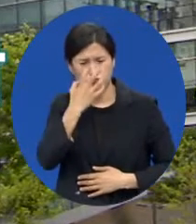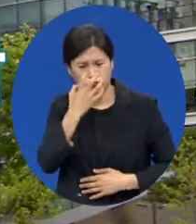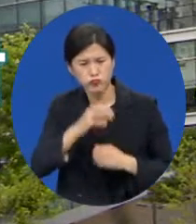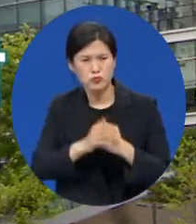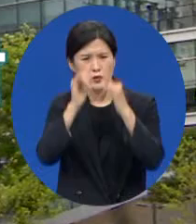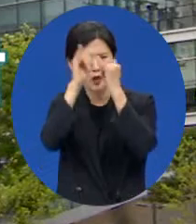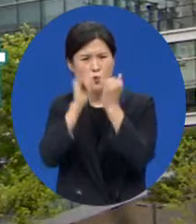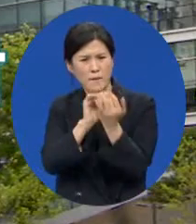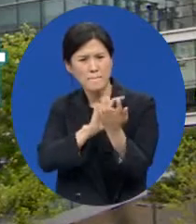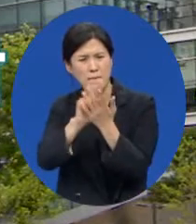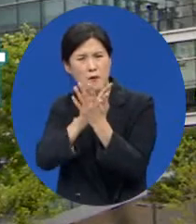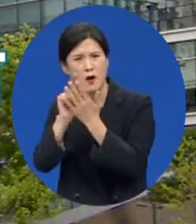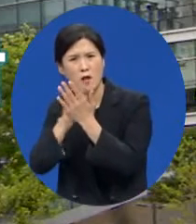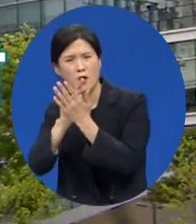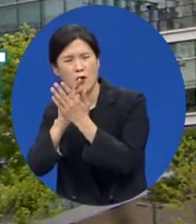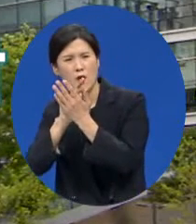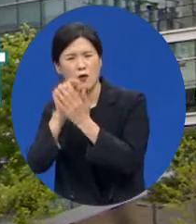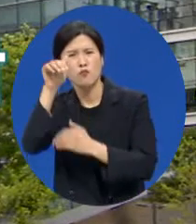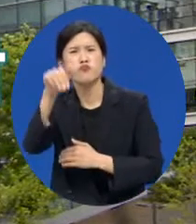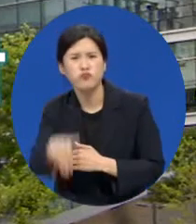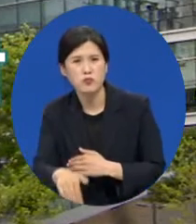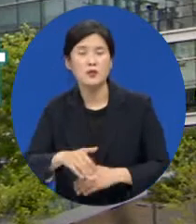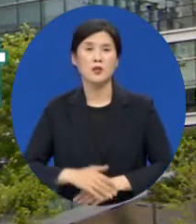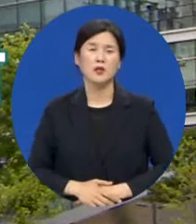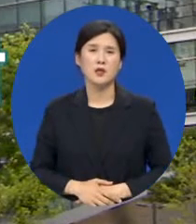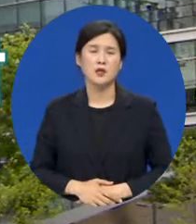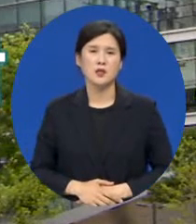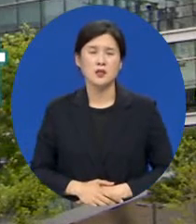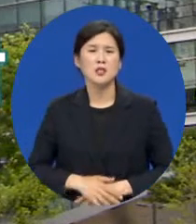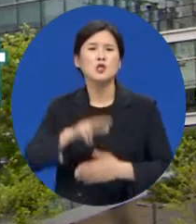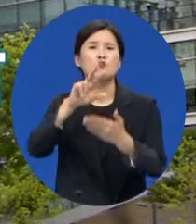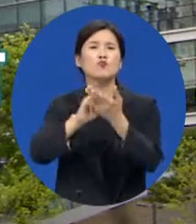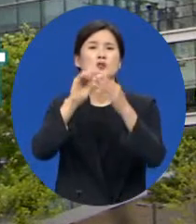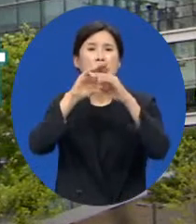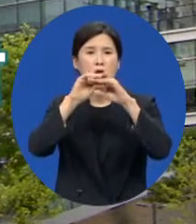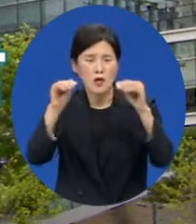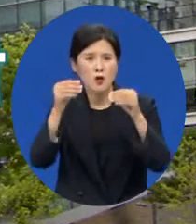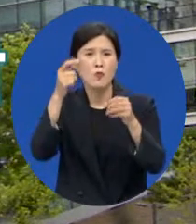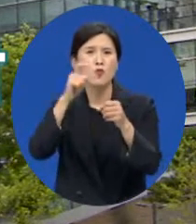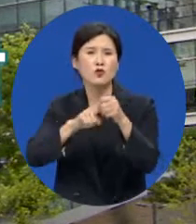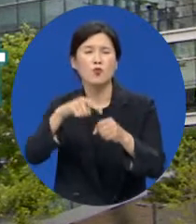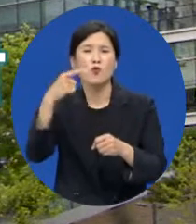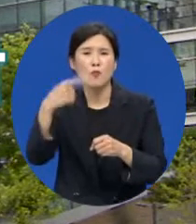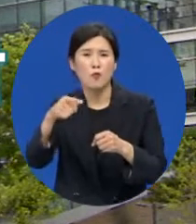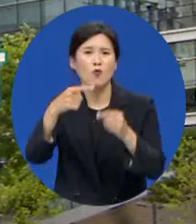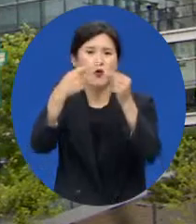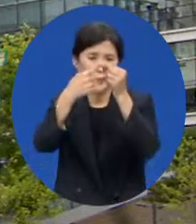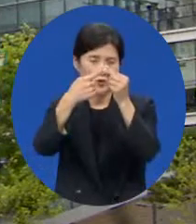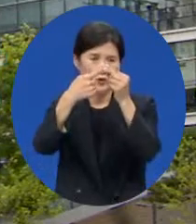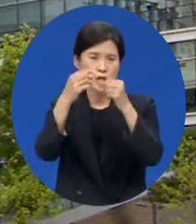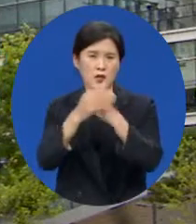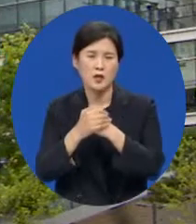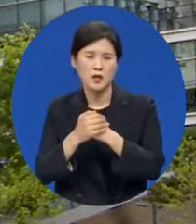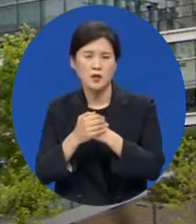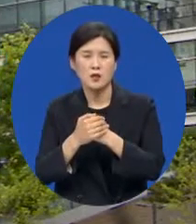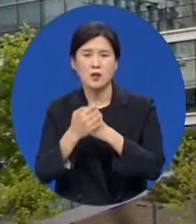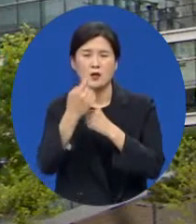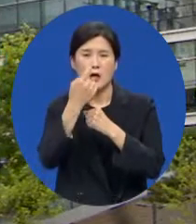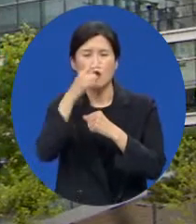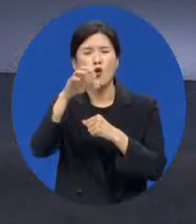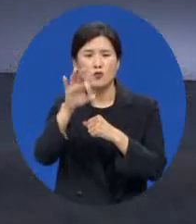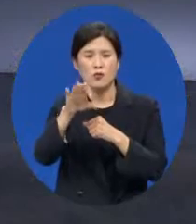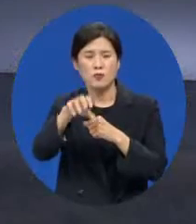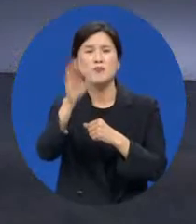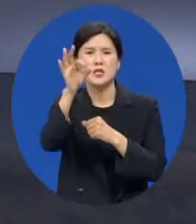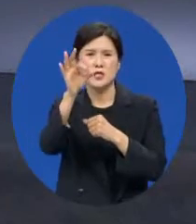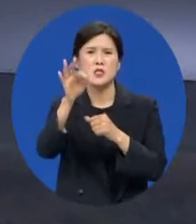발달이 심각한 수준으로 떨어졌습니다 저는 이러한 문제를 빠르게 회복하기 위해 최우선적으로 학원 d